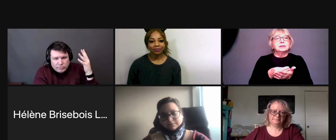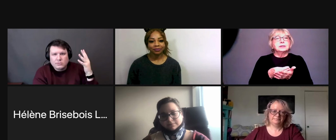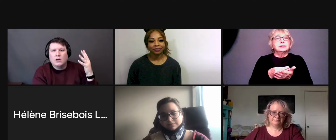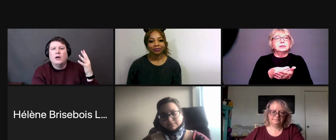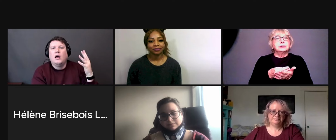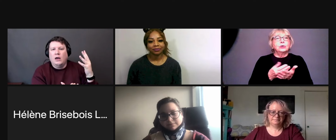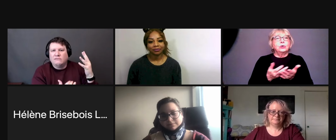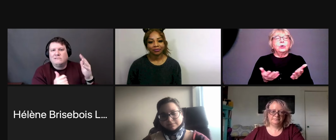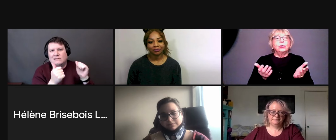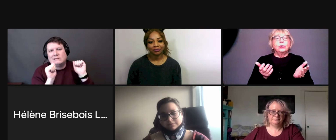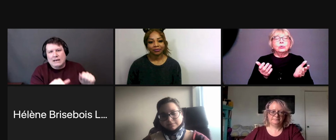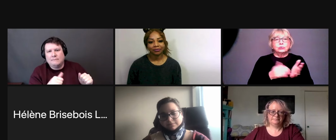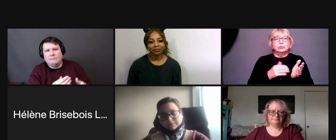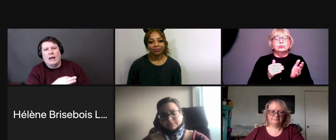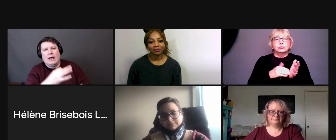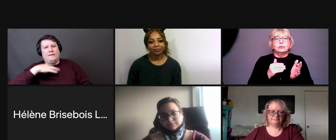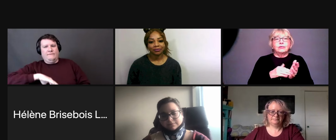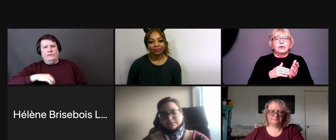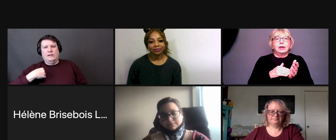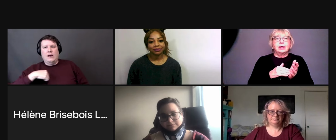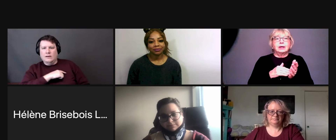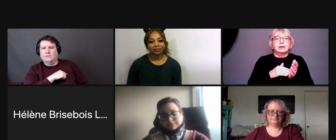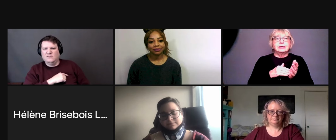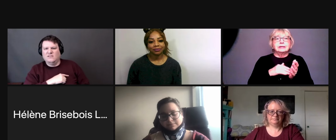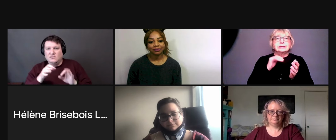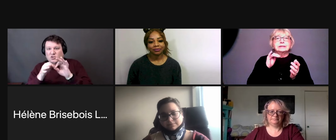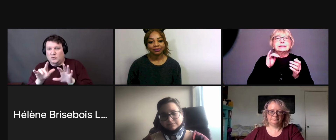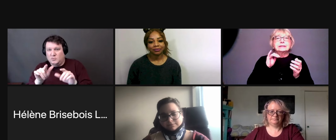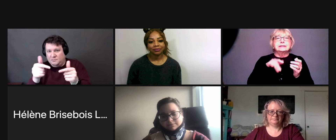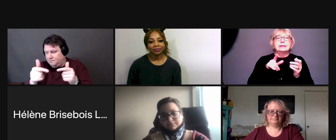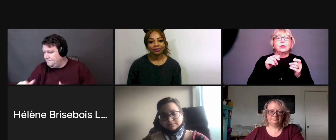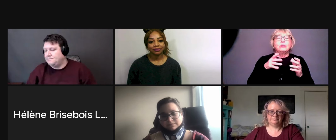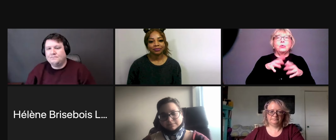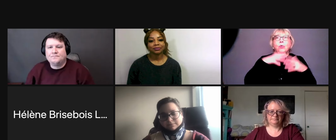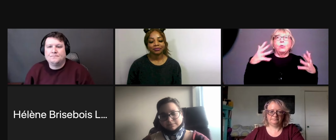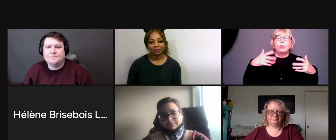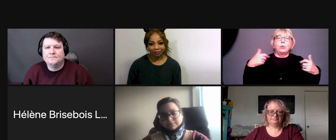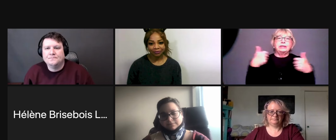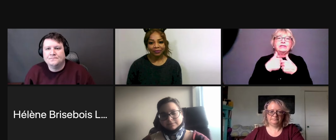ce sont parmi les plus gros défis